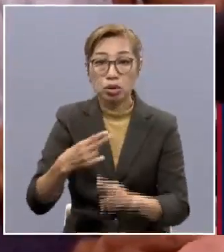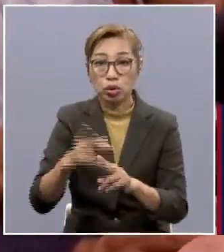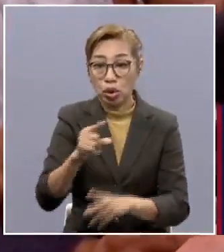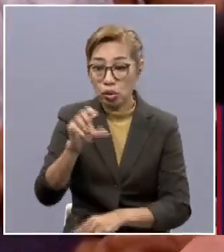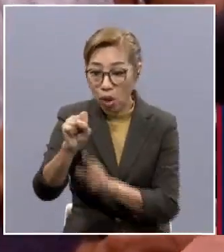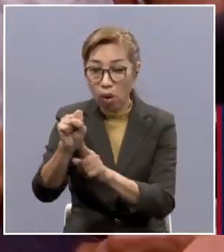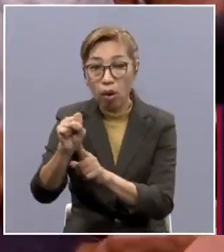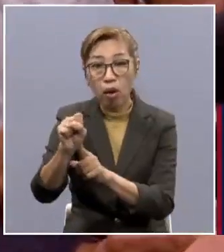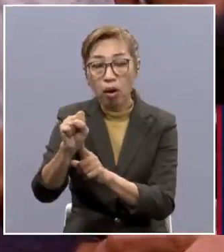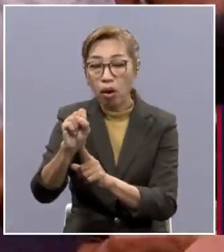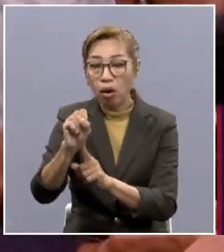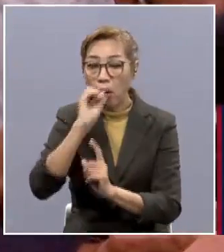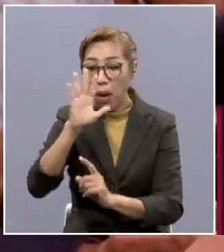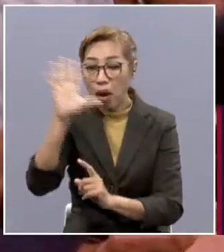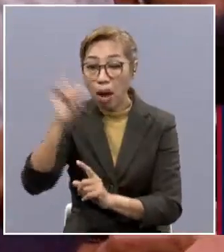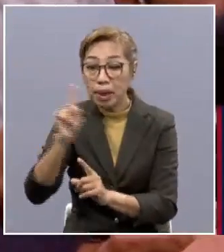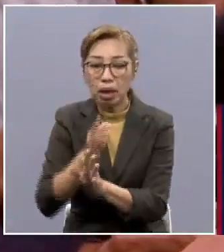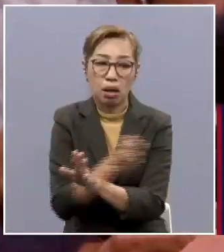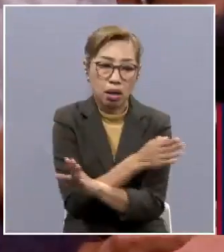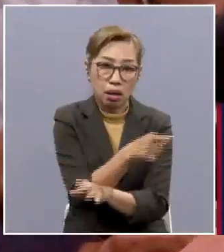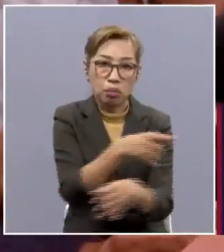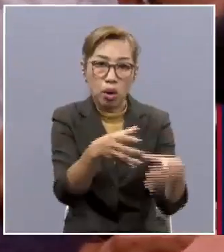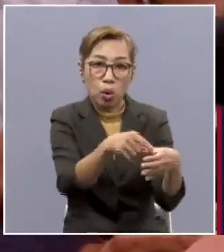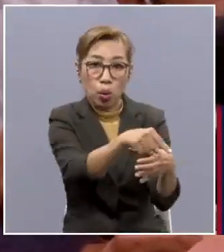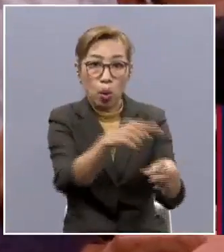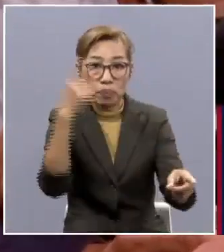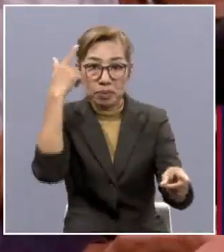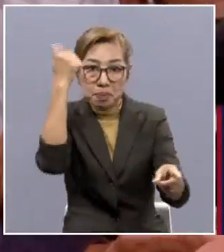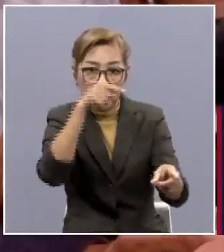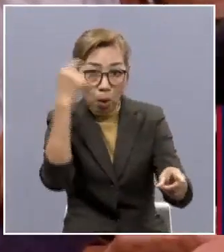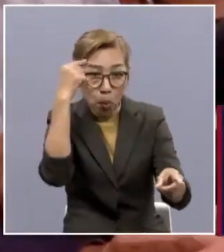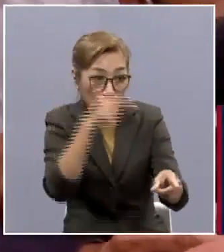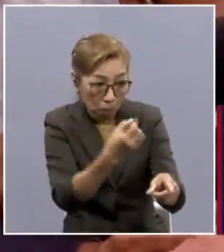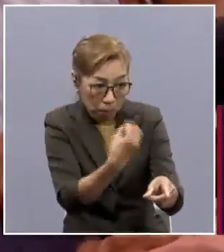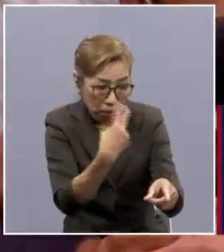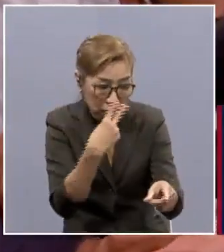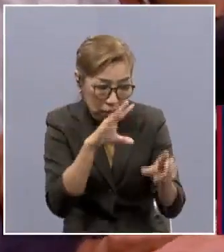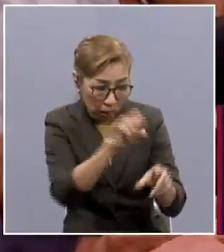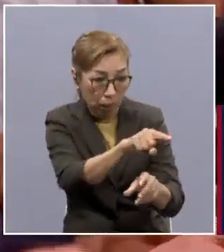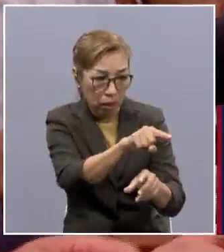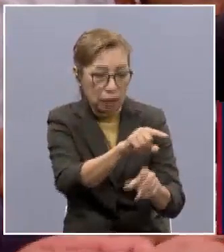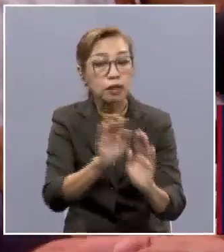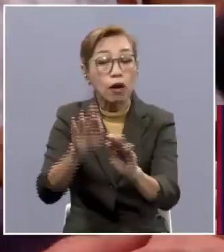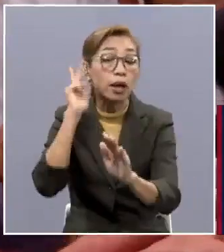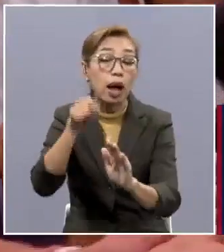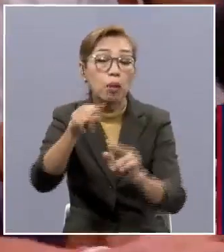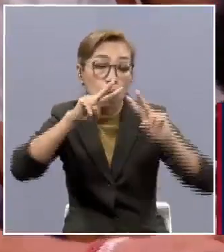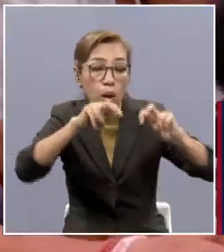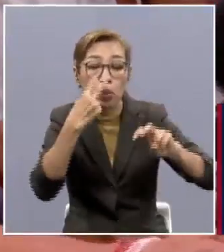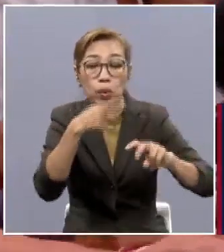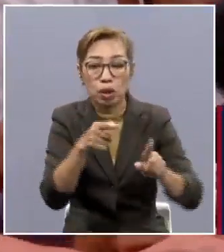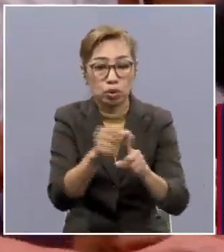ข่าววงในก็เลยอยากจะขอให้นักข่าวไปสืบค้นเอาเองว่าสอเสือที่ว่านั้นหมายถึงใครจะเป็นไป